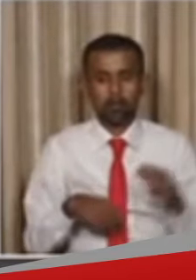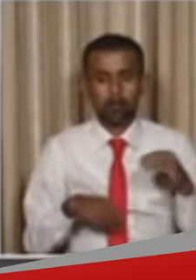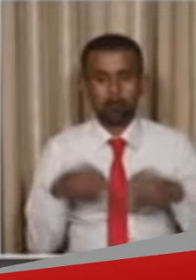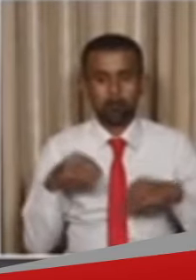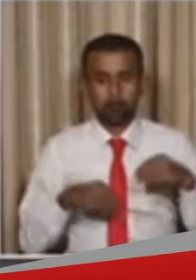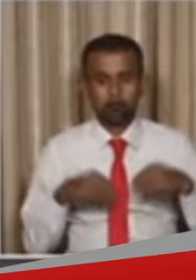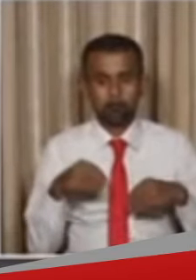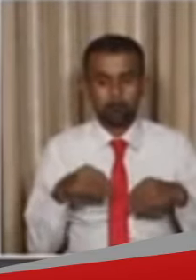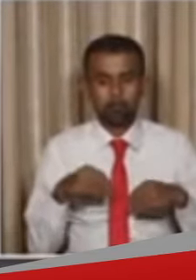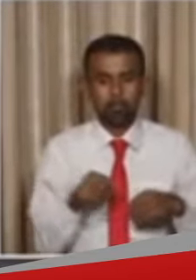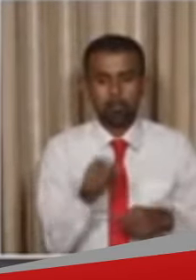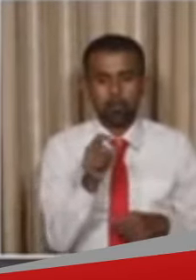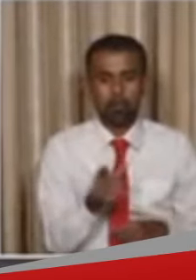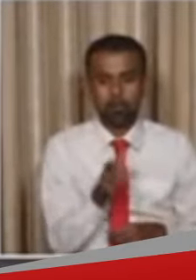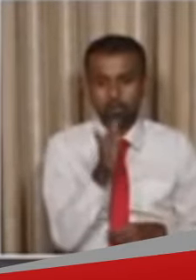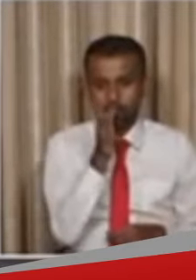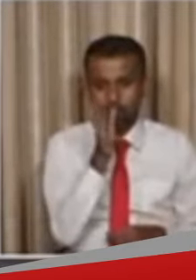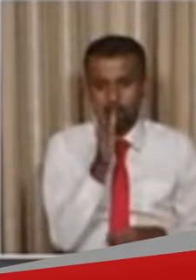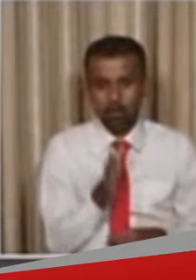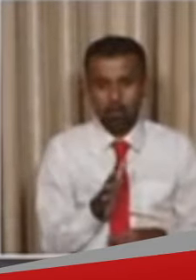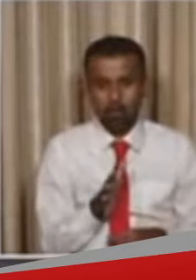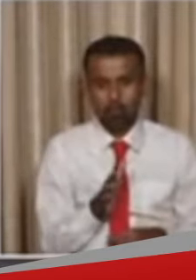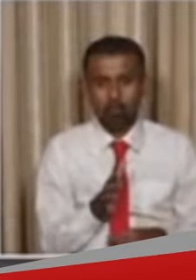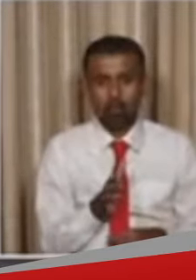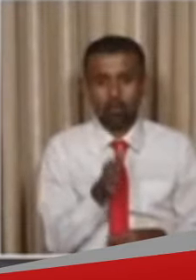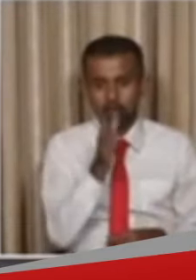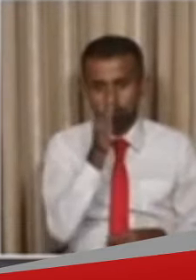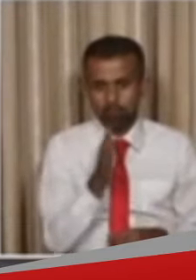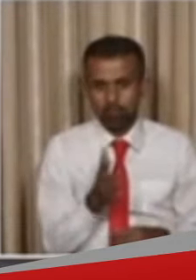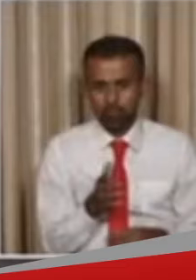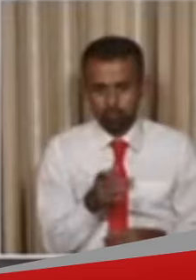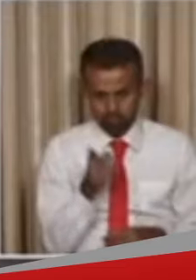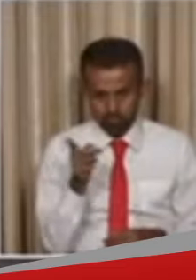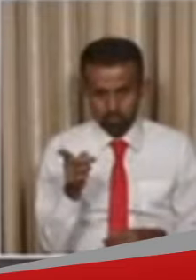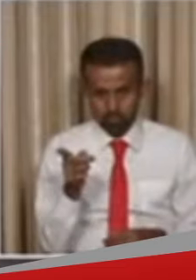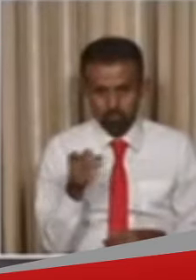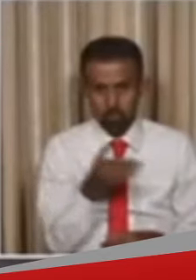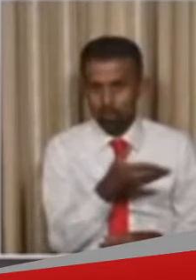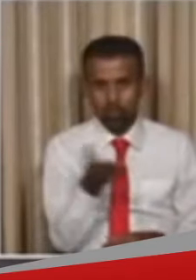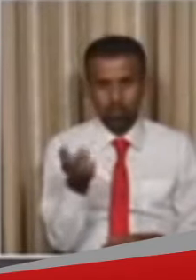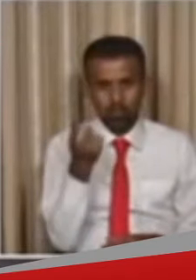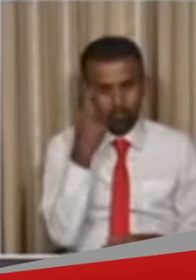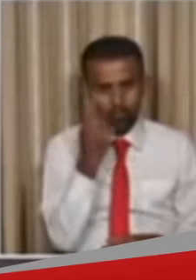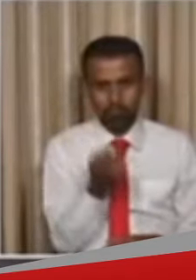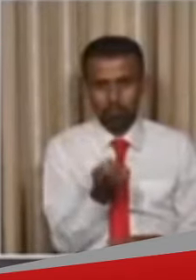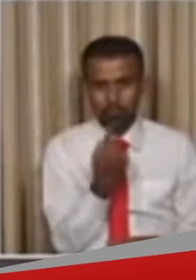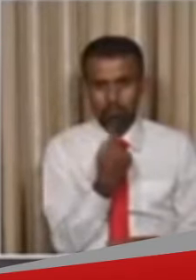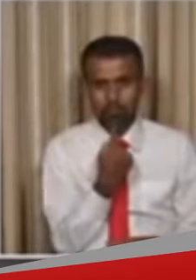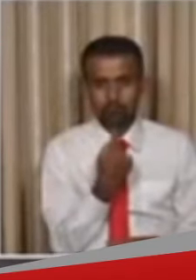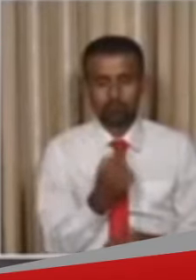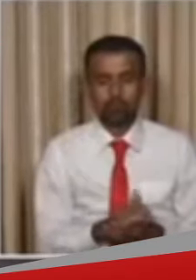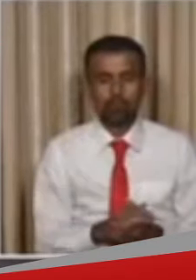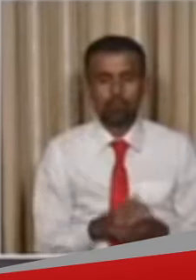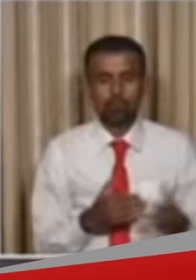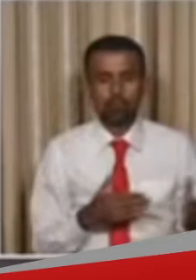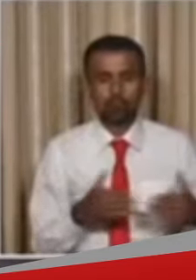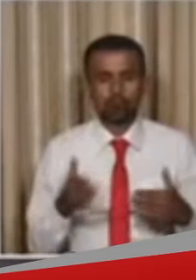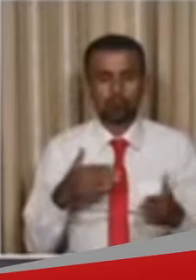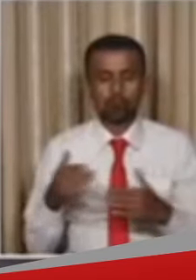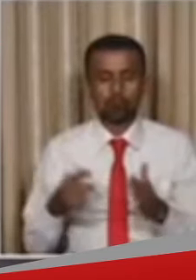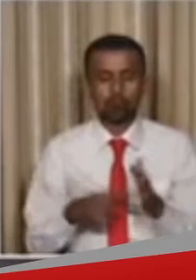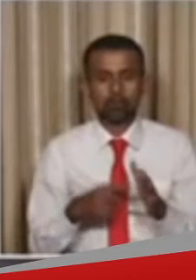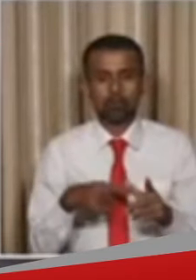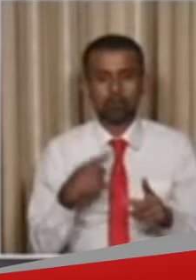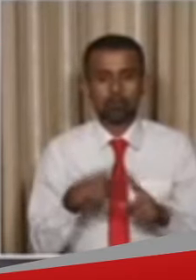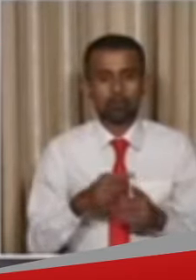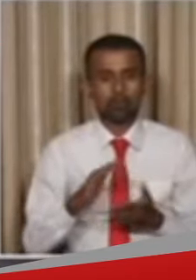වශයෙන් මිනිස්සු නොමග යවලා මිනිස්සු රවට්ටන්න නෙමෙයිද කියන එක ඔබතුමාම කල්පනා කරලා බලන්න. විවිධ බදු සහන ගැන කතා